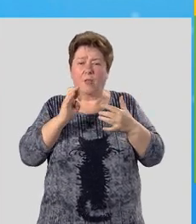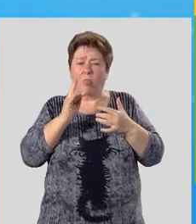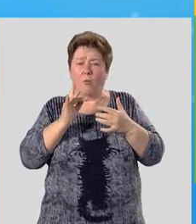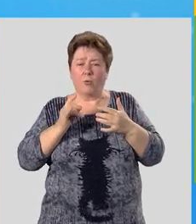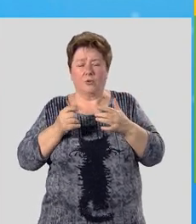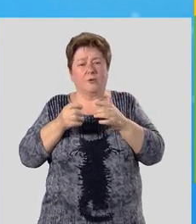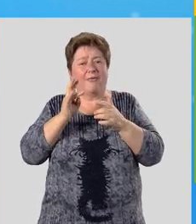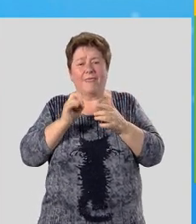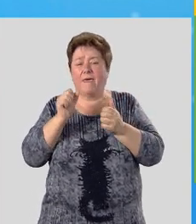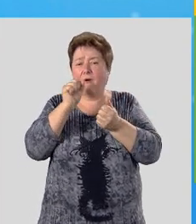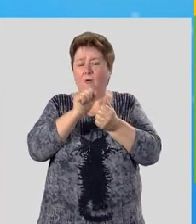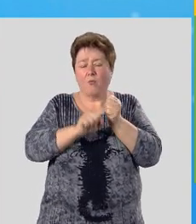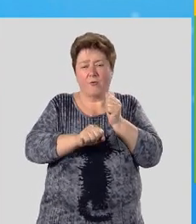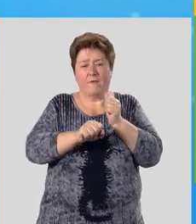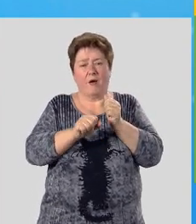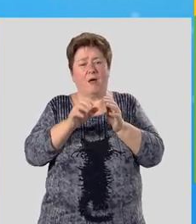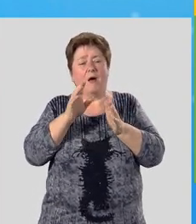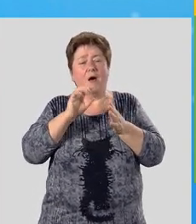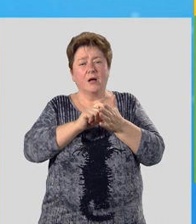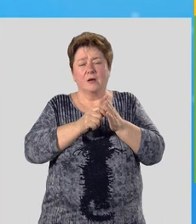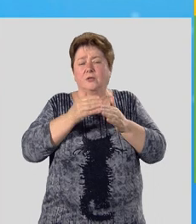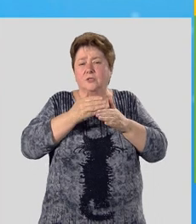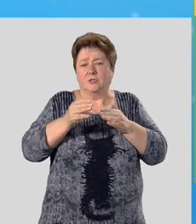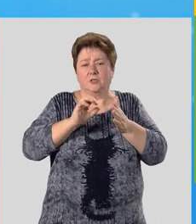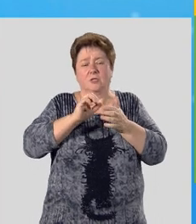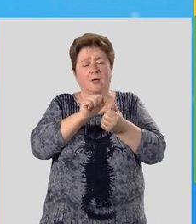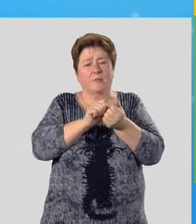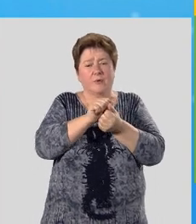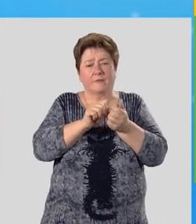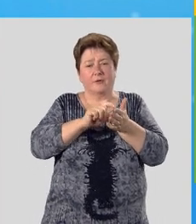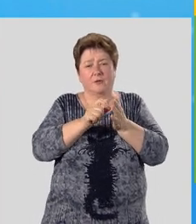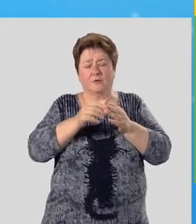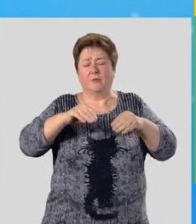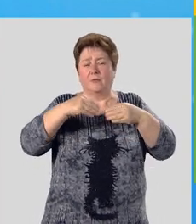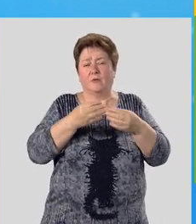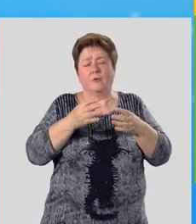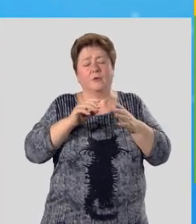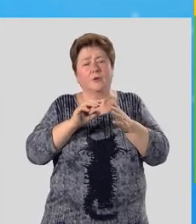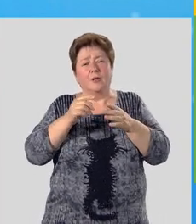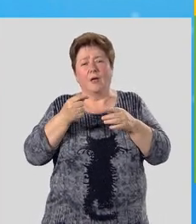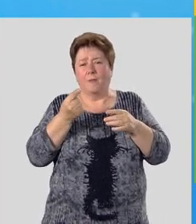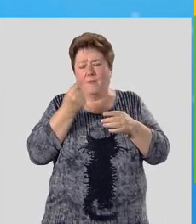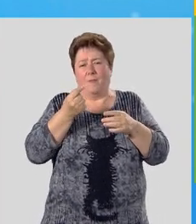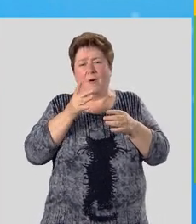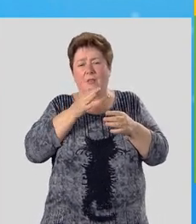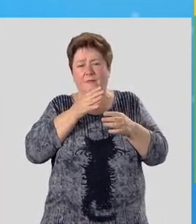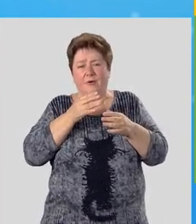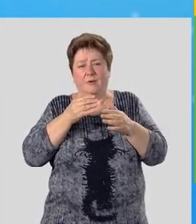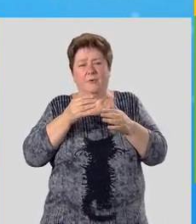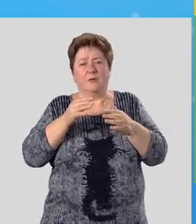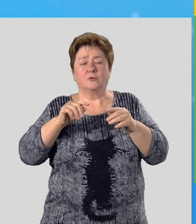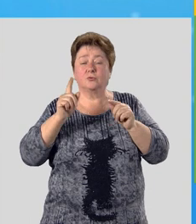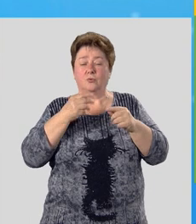не убивая клетку. Такое частичное переваривание дает клетке ненадолго некоторое количество